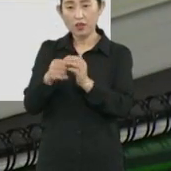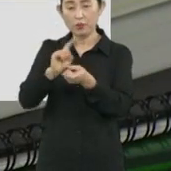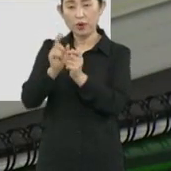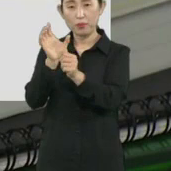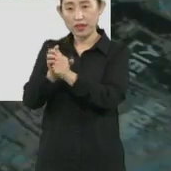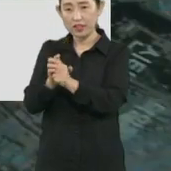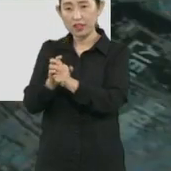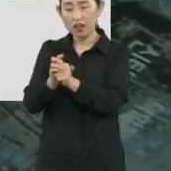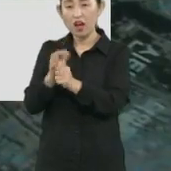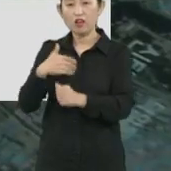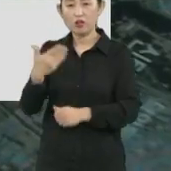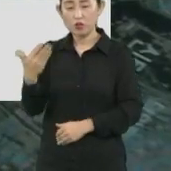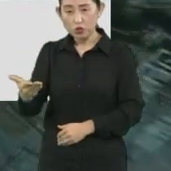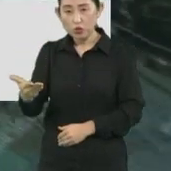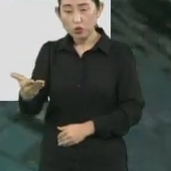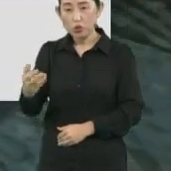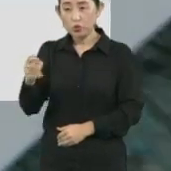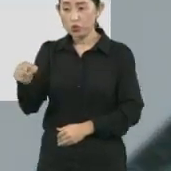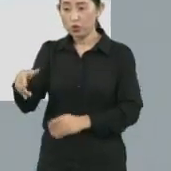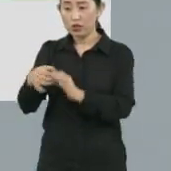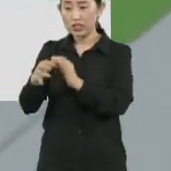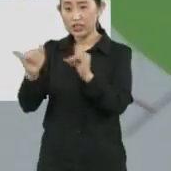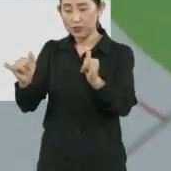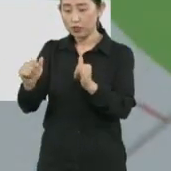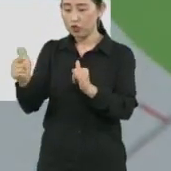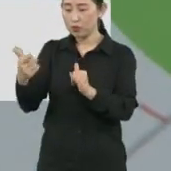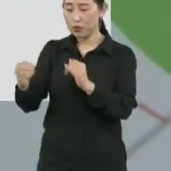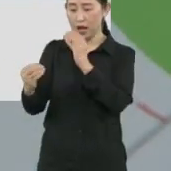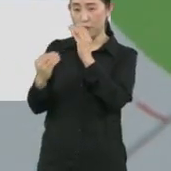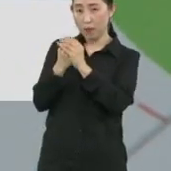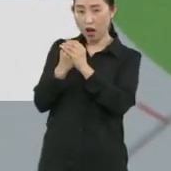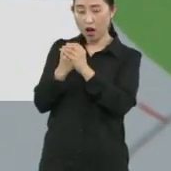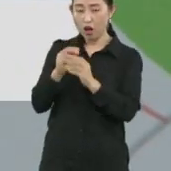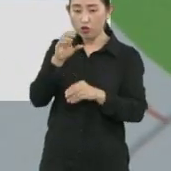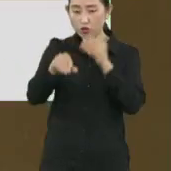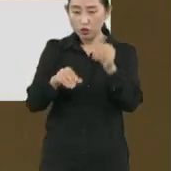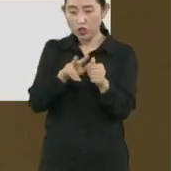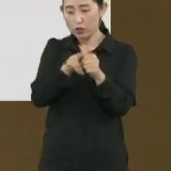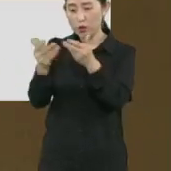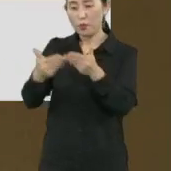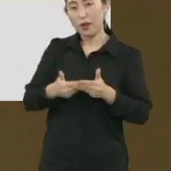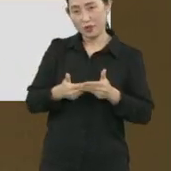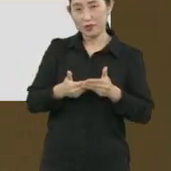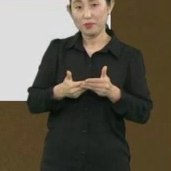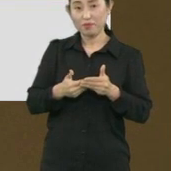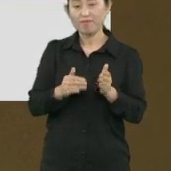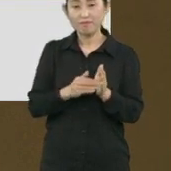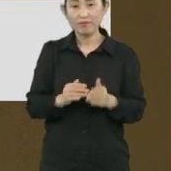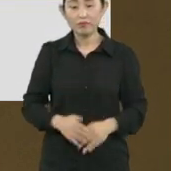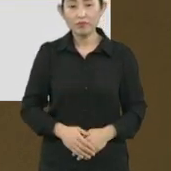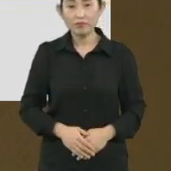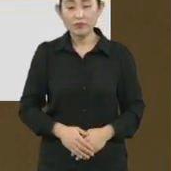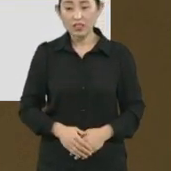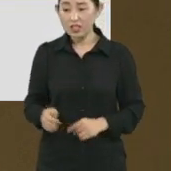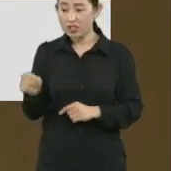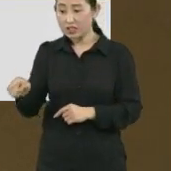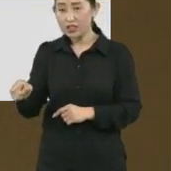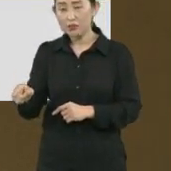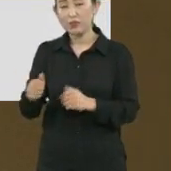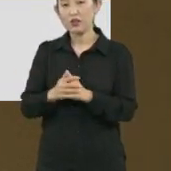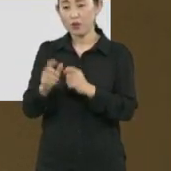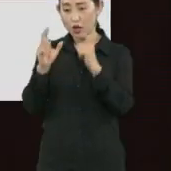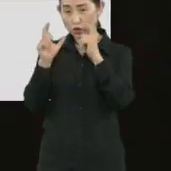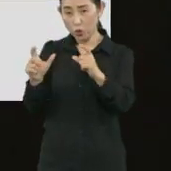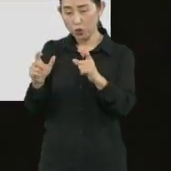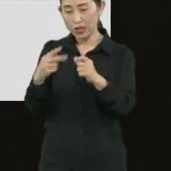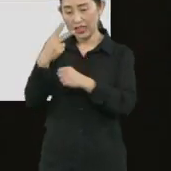업체 관계자 50살 B씨에게 600만 원과 투기성 정보 등을 받은 혐의로 기소됐습니다. B씨 역시 항소심에서